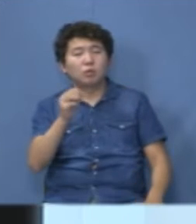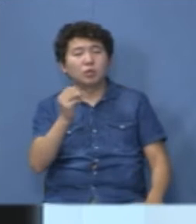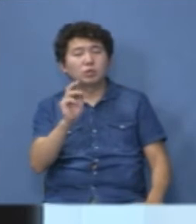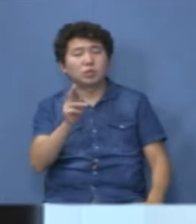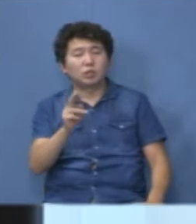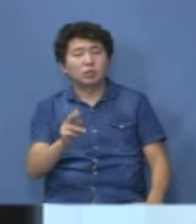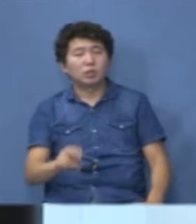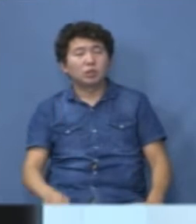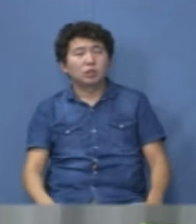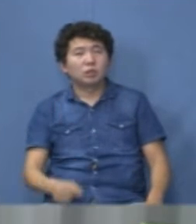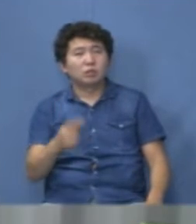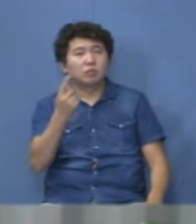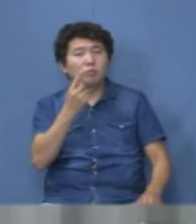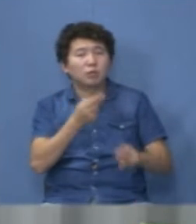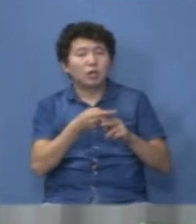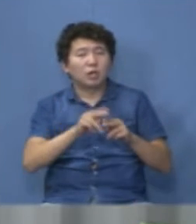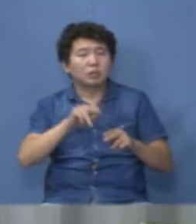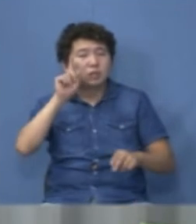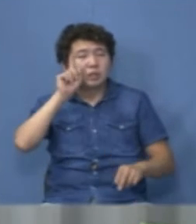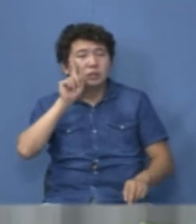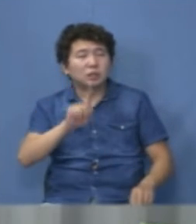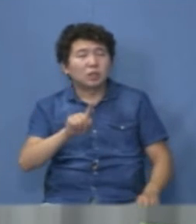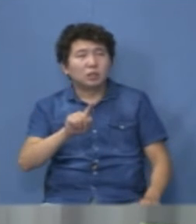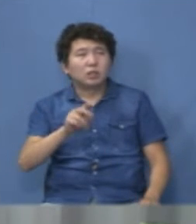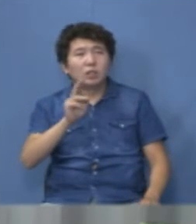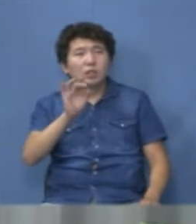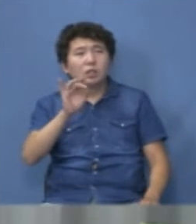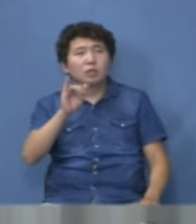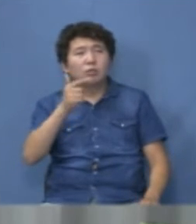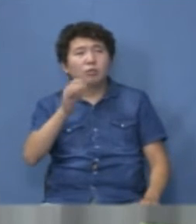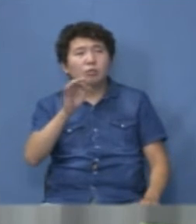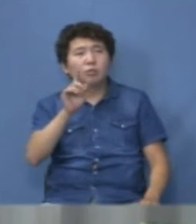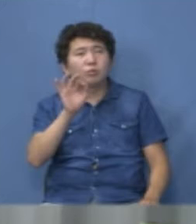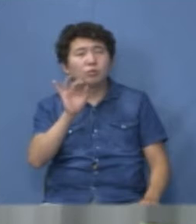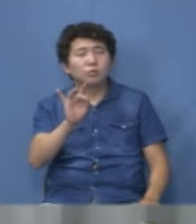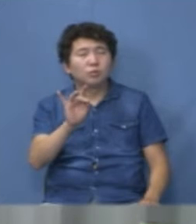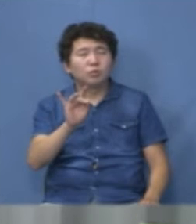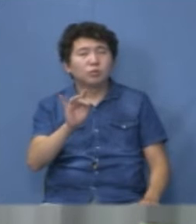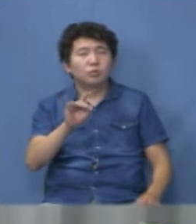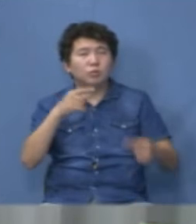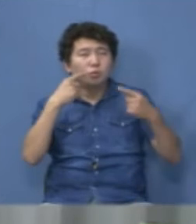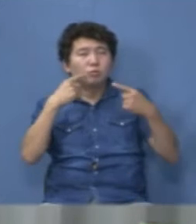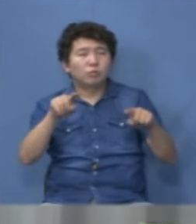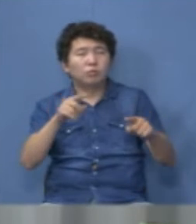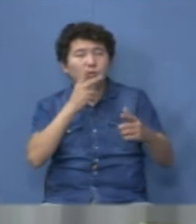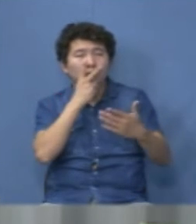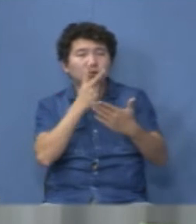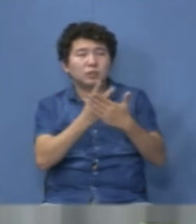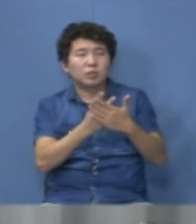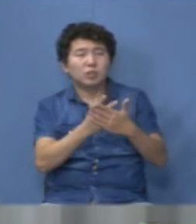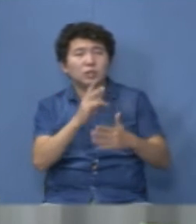Во-первых, это знание. Во-вторых, это кругозор, это мышление, это уже другой вид, взгляд